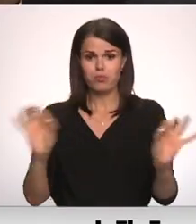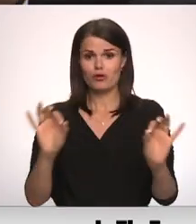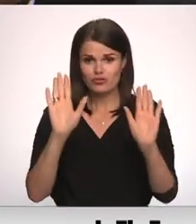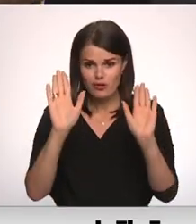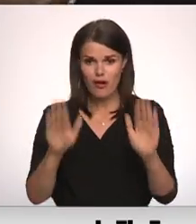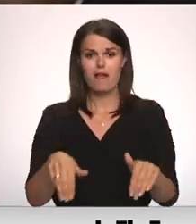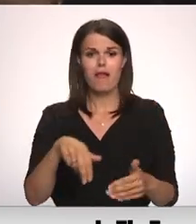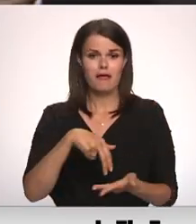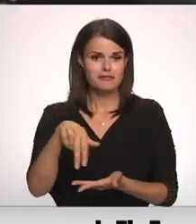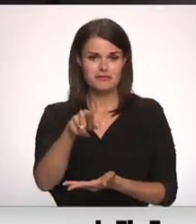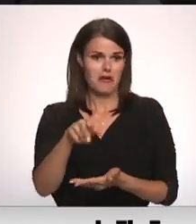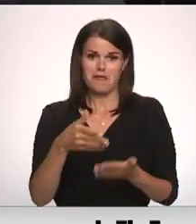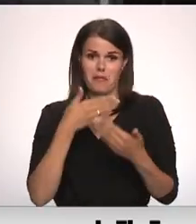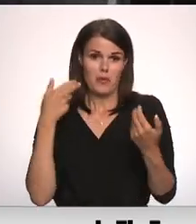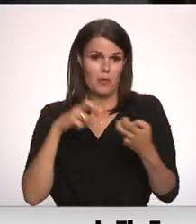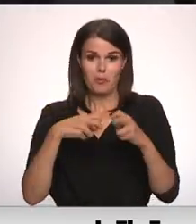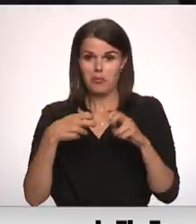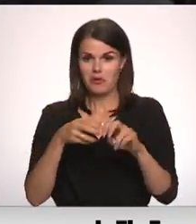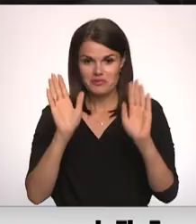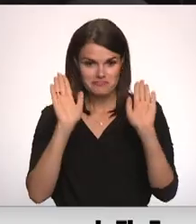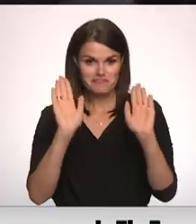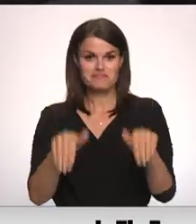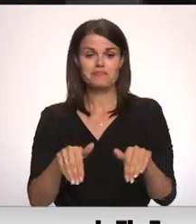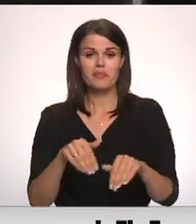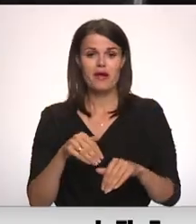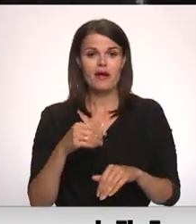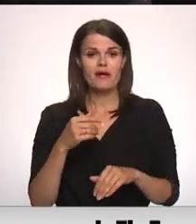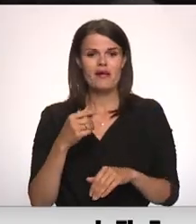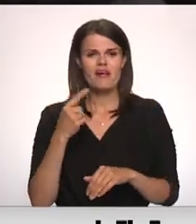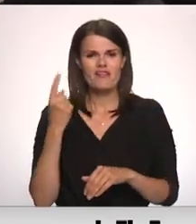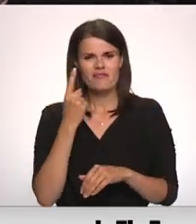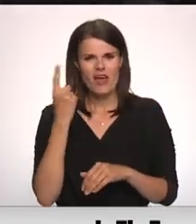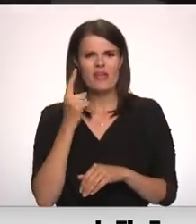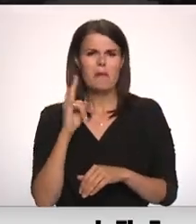staigā. Nekāda vaina. Jā, vienīgi tas, lai nu bērns